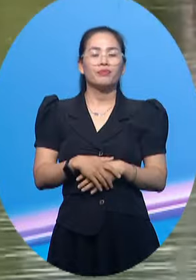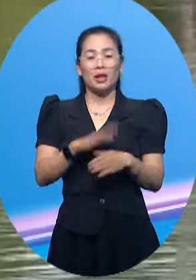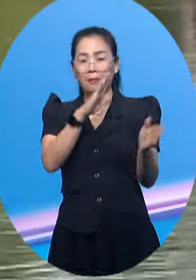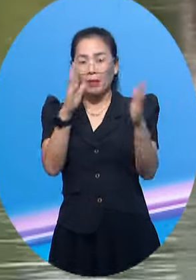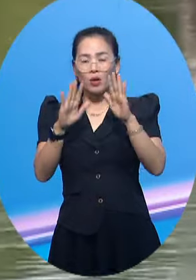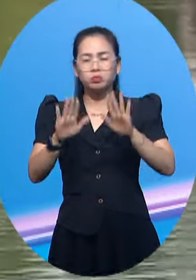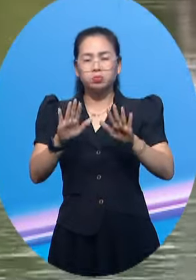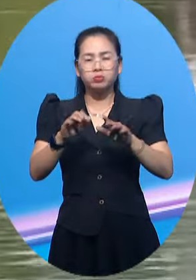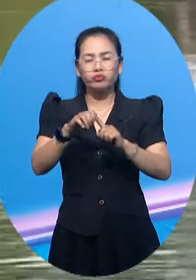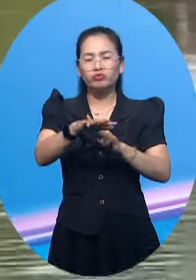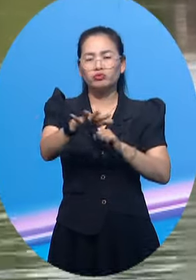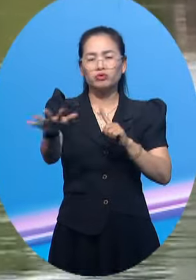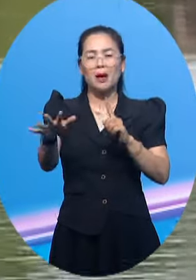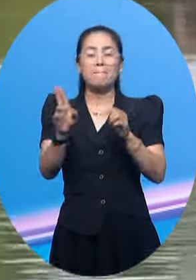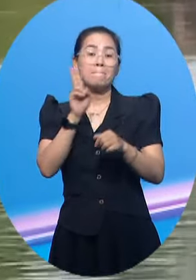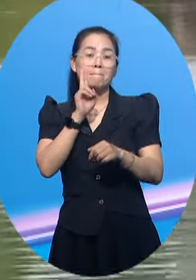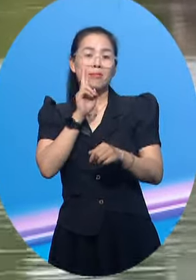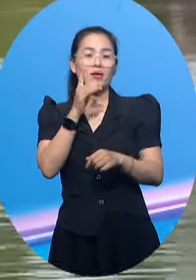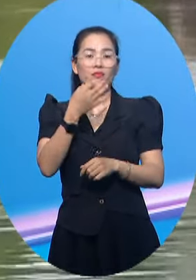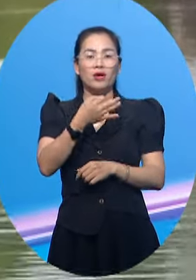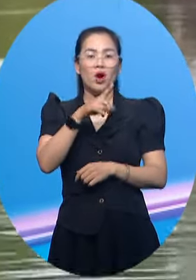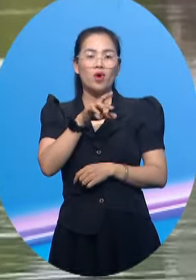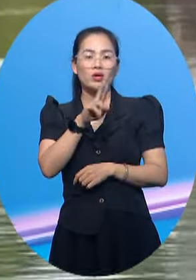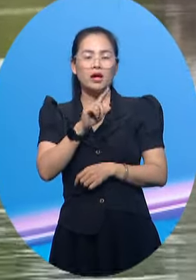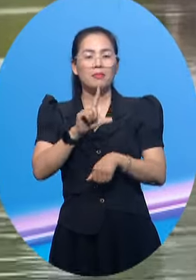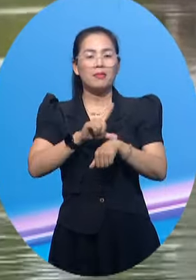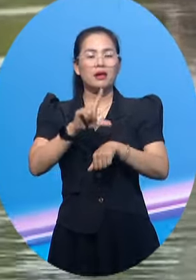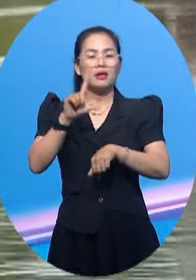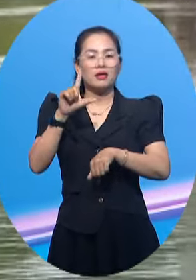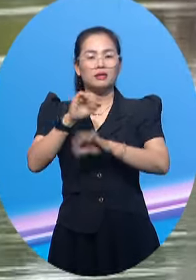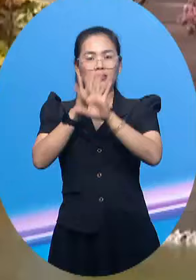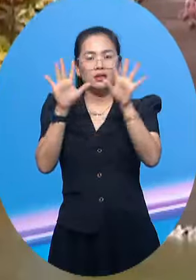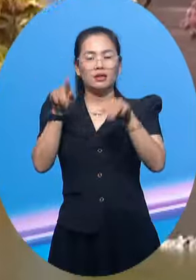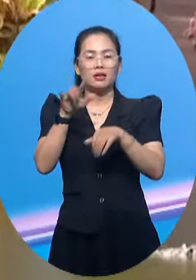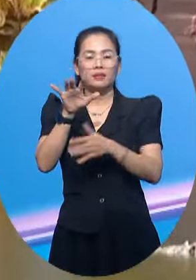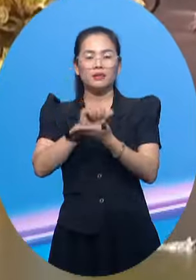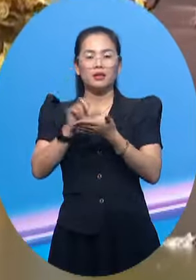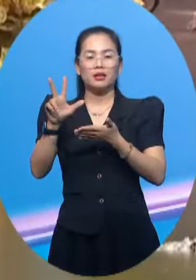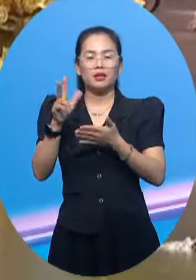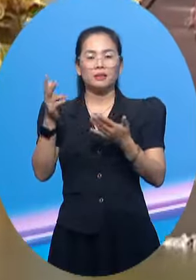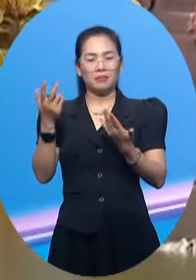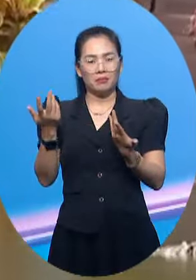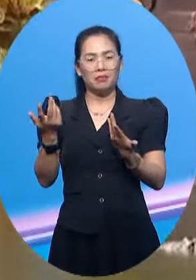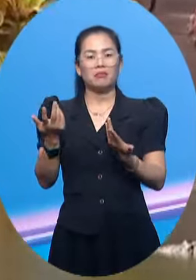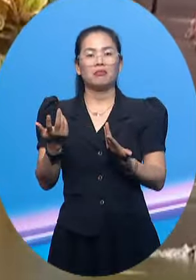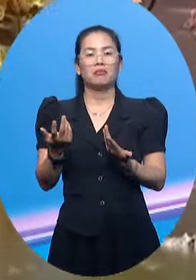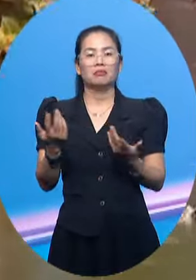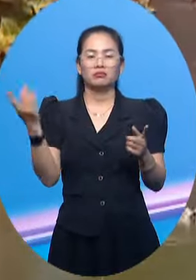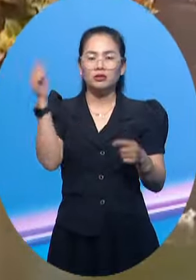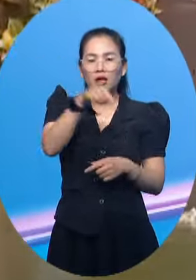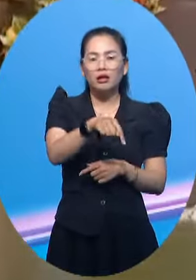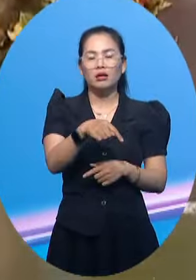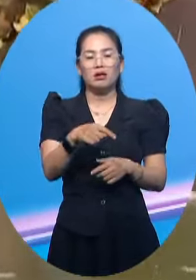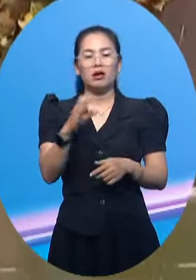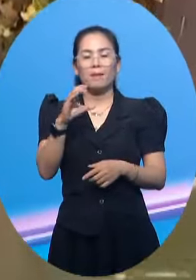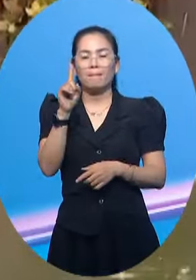chuyển chậm đã tràn vào bờ biển vịnh Florida vào khoảng 7 giờ sáng ngày 5 tháng 8, tức 7 giờ tối qua theo giờ Việt Nam, với cường độ